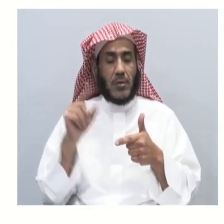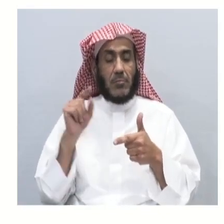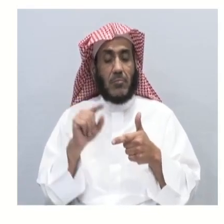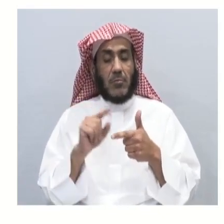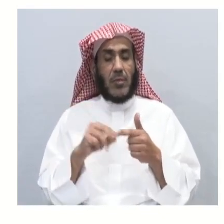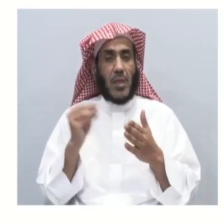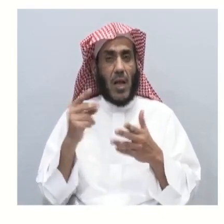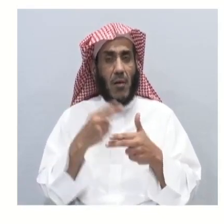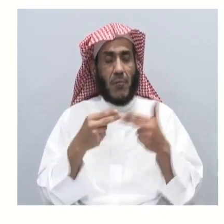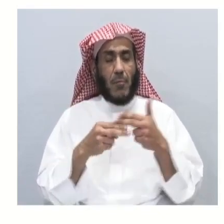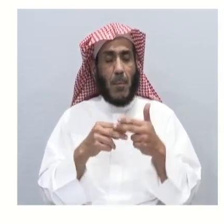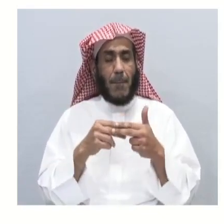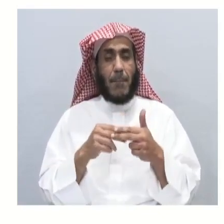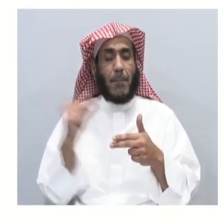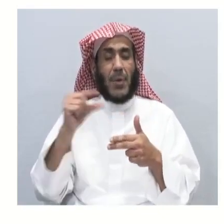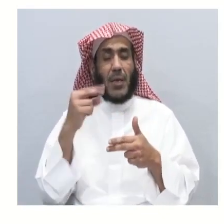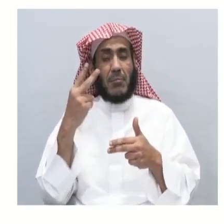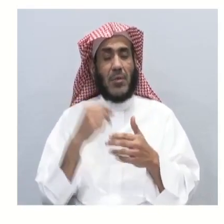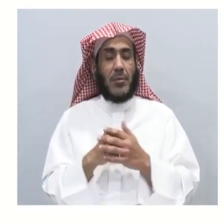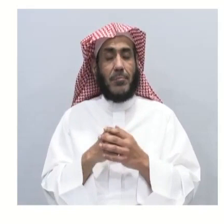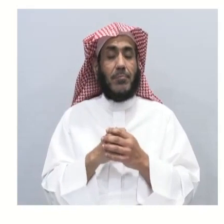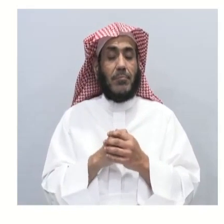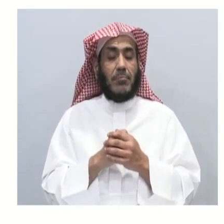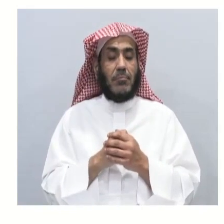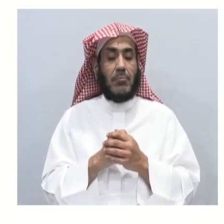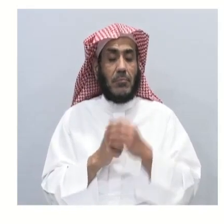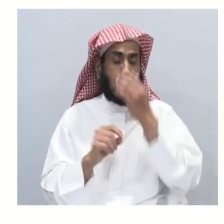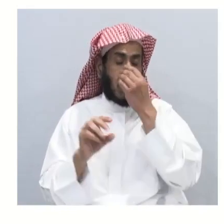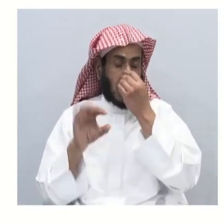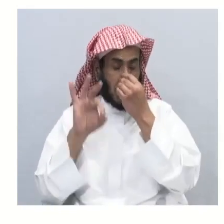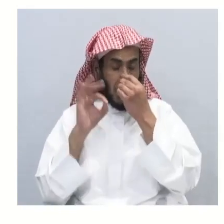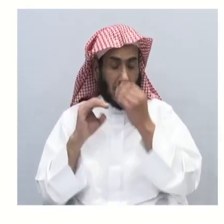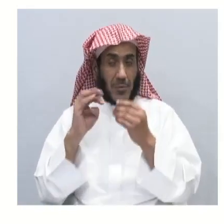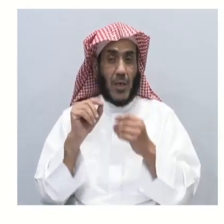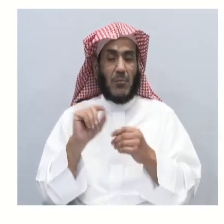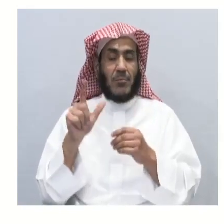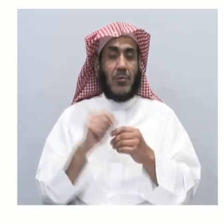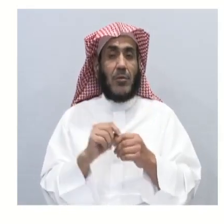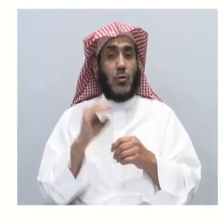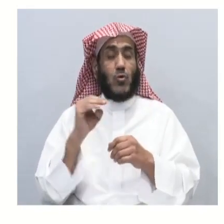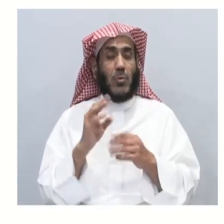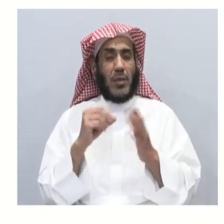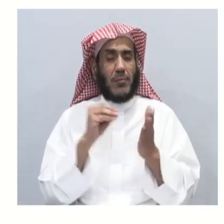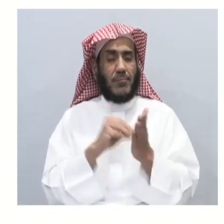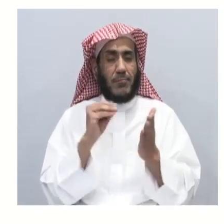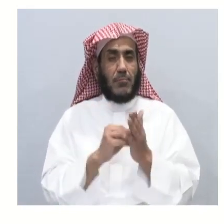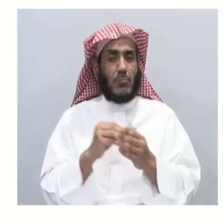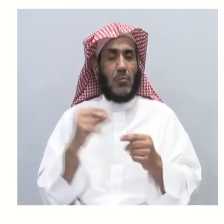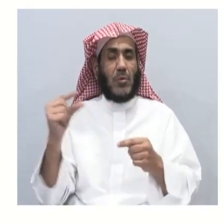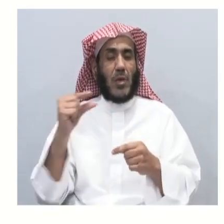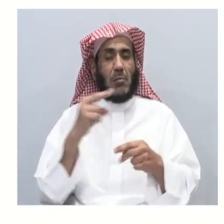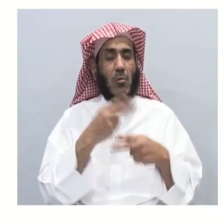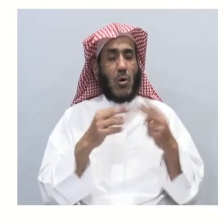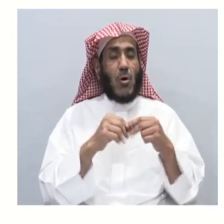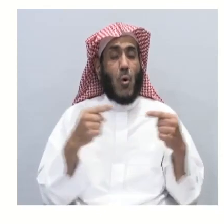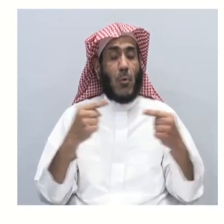إذن تتألف من كلمتين. اختاروا الإجابة الصحيحة. الجملة التي تحوي كلمة مركبة وموصولة